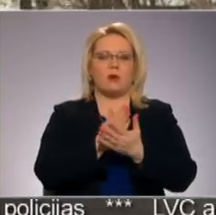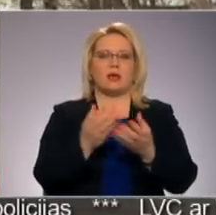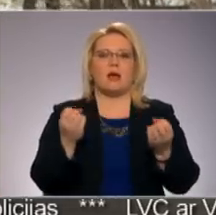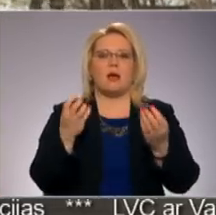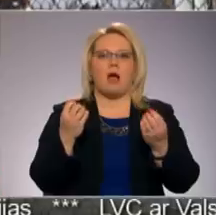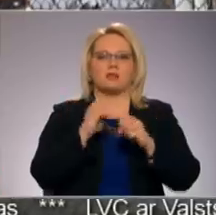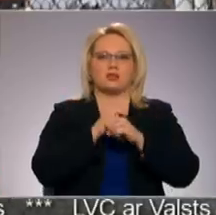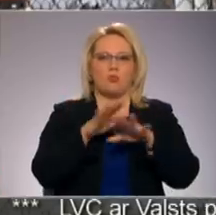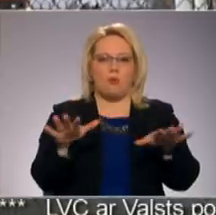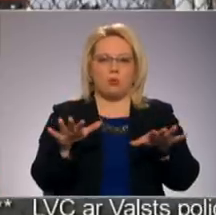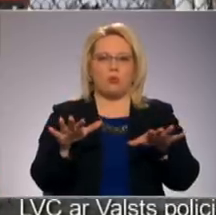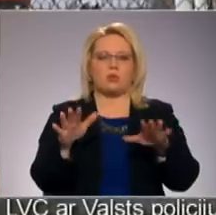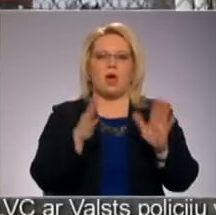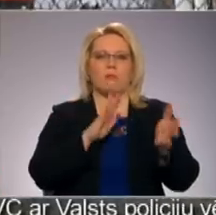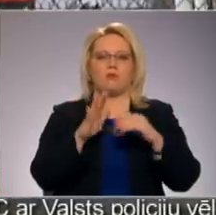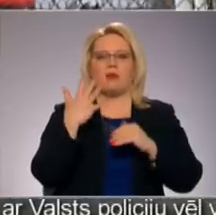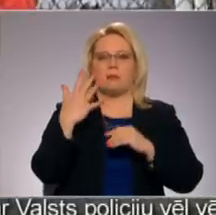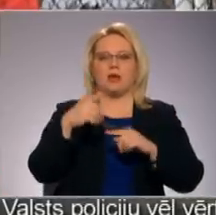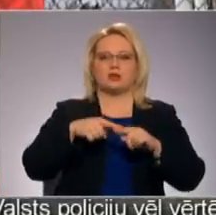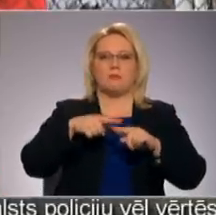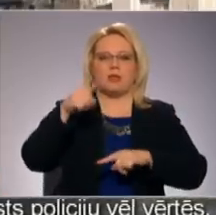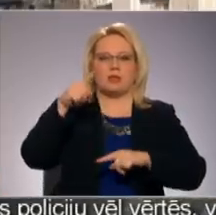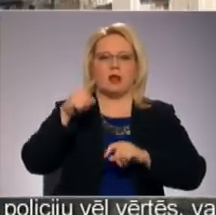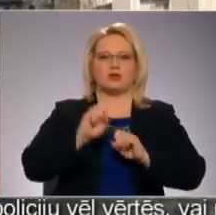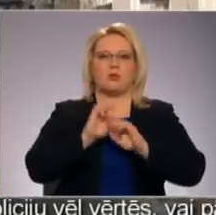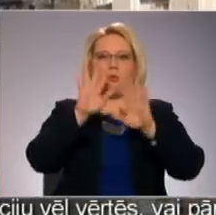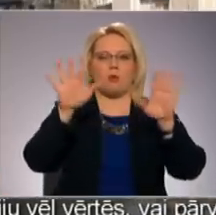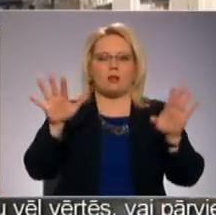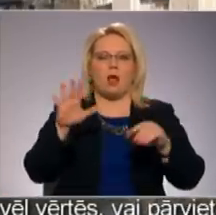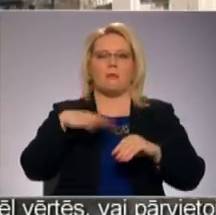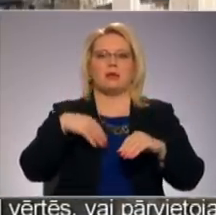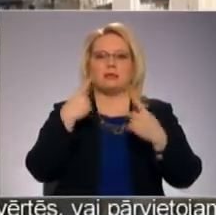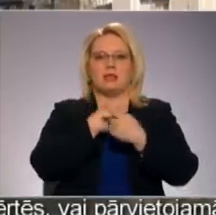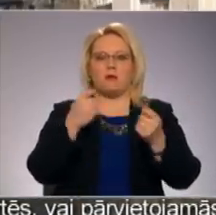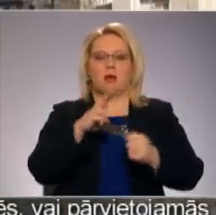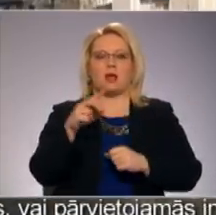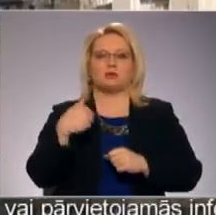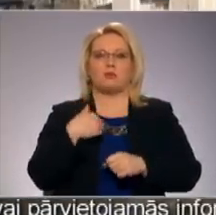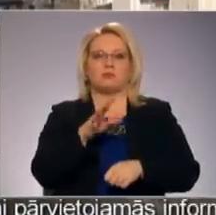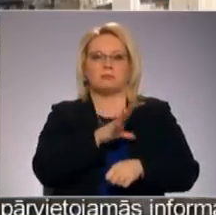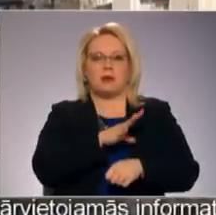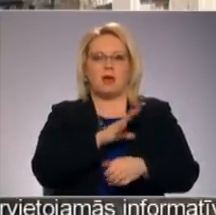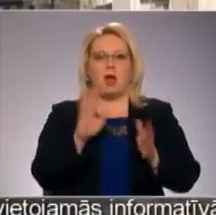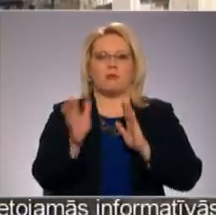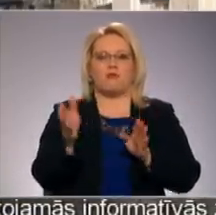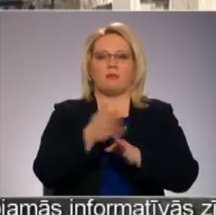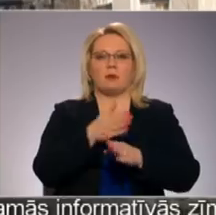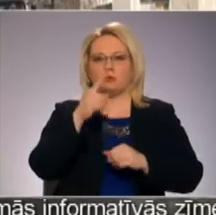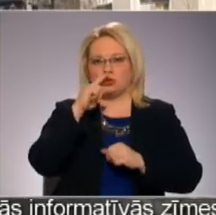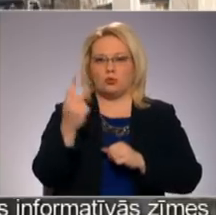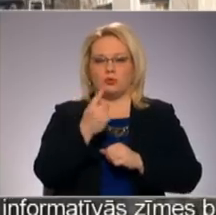noplūde, aptuveni 5 metru augsta strūkle. Pēc informācijas, kas mums bija, aptuveni pirms stundas